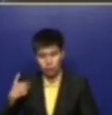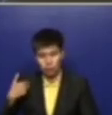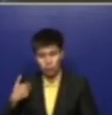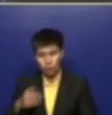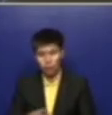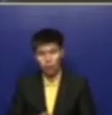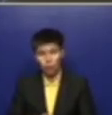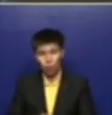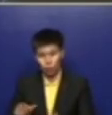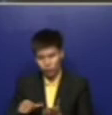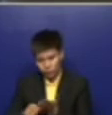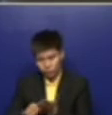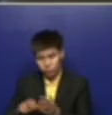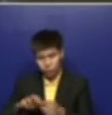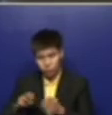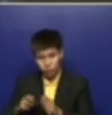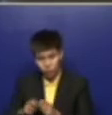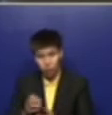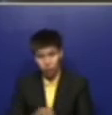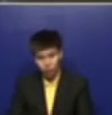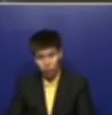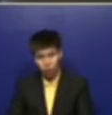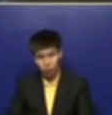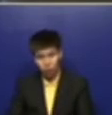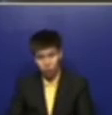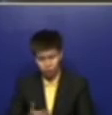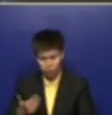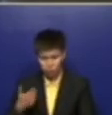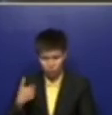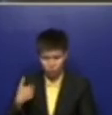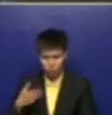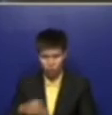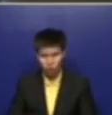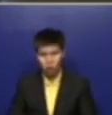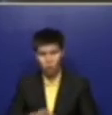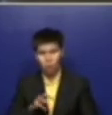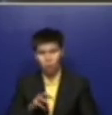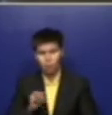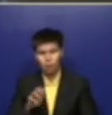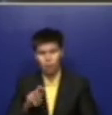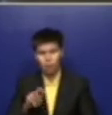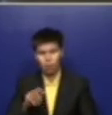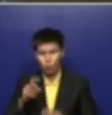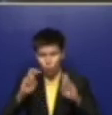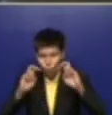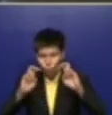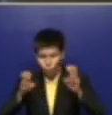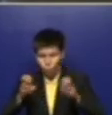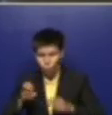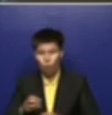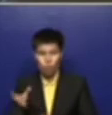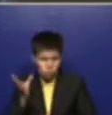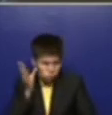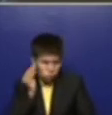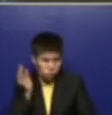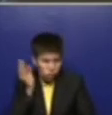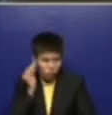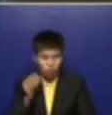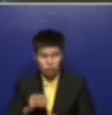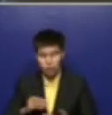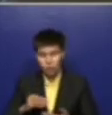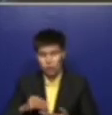ๆด้วยทราบว่าในส่วนของสภาก็ได้มีมติตั้งคณะกรรมการวิสามันรับฟังความคิดเห็นทางการเมืองนิสิตนักศึกษา